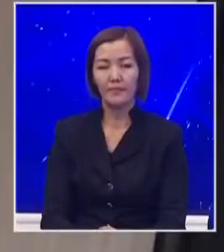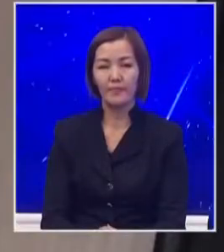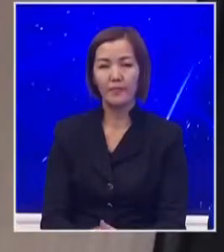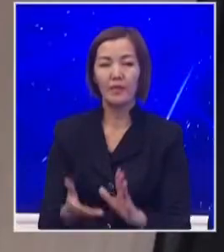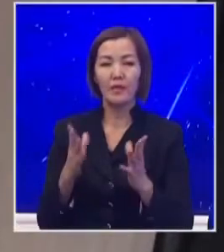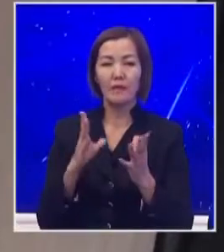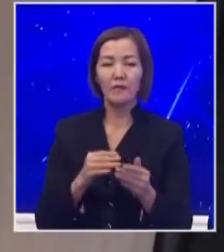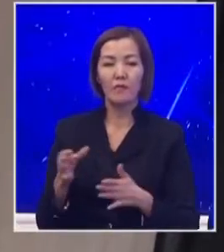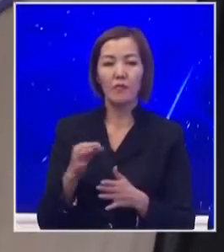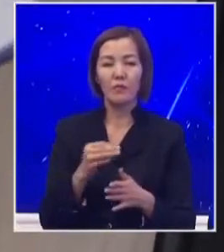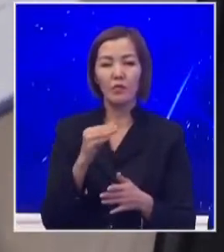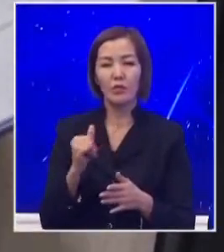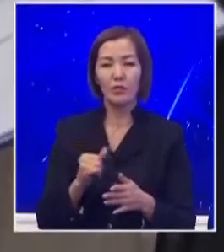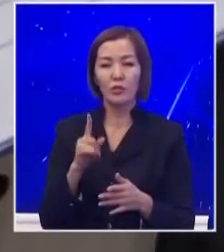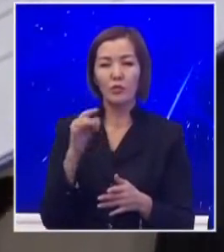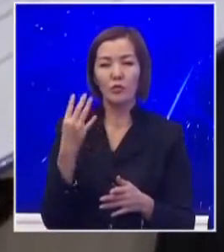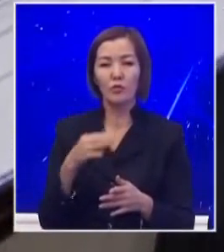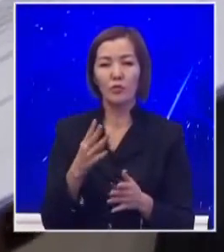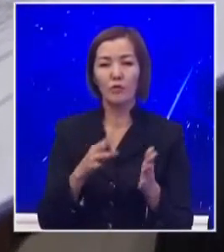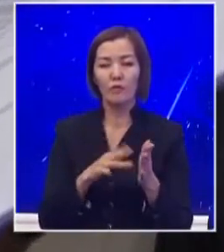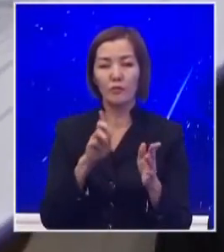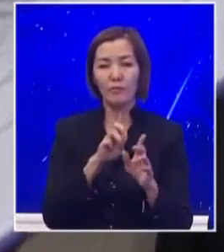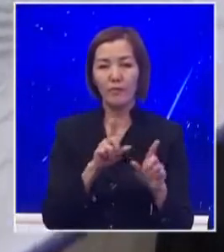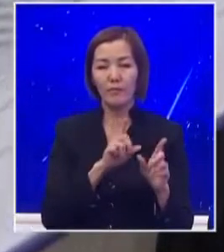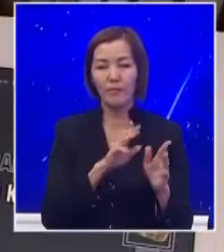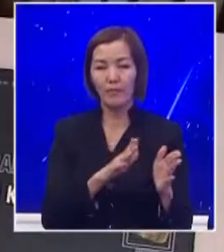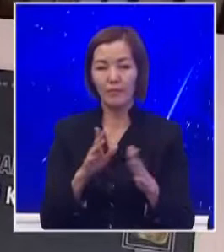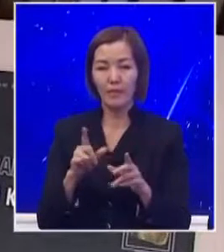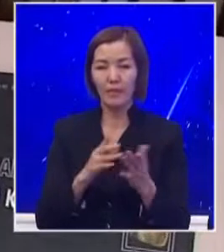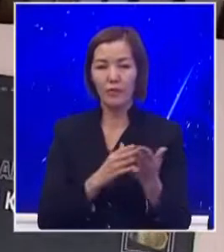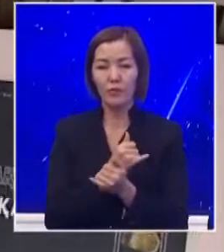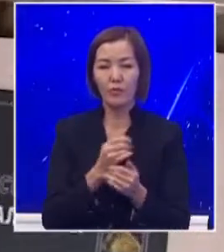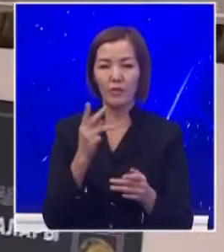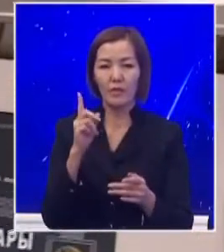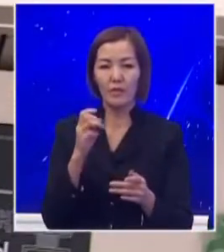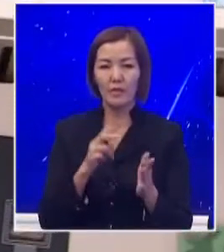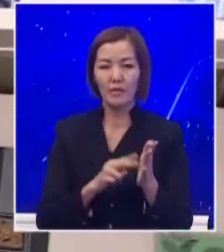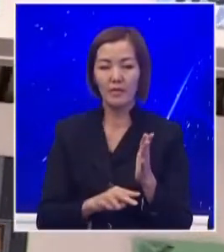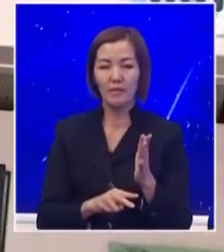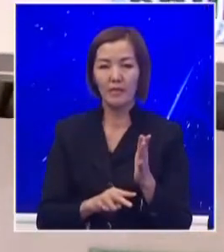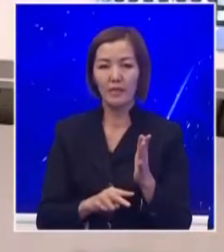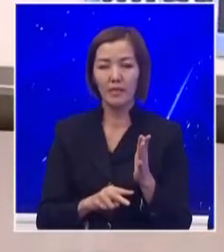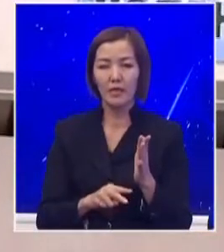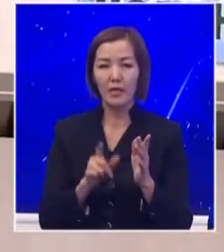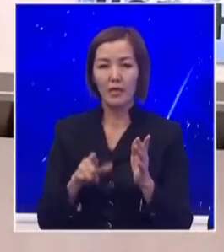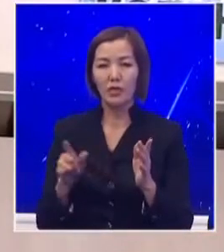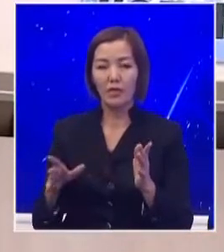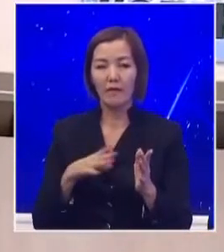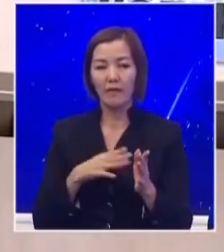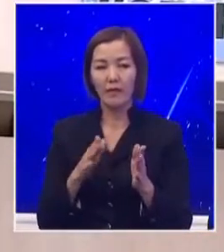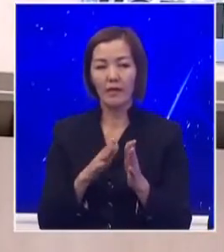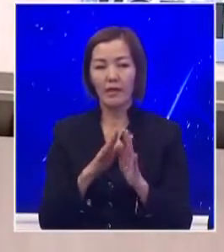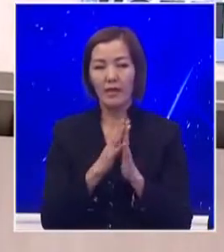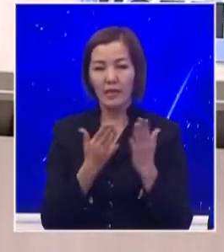Всего в области ЖЭТСУ имеется 148 библиотек. В них трудятся 374 библиотекаря.